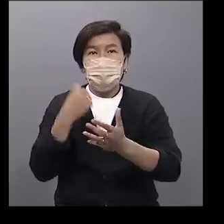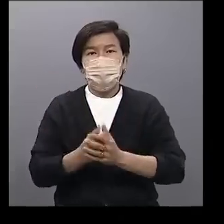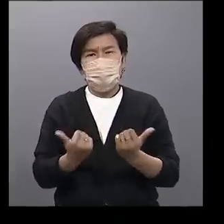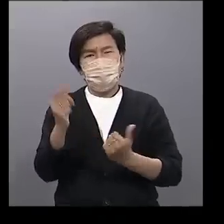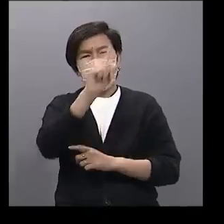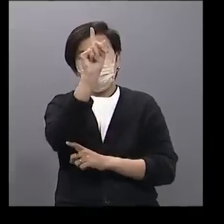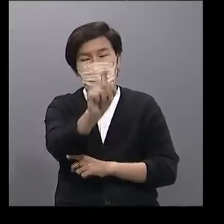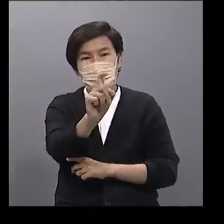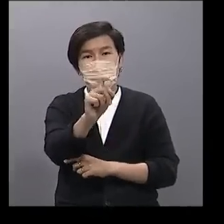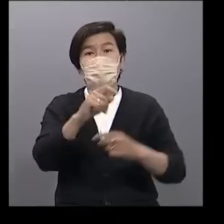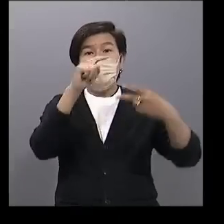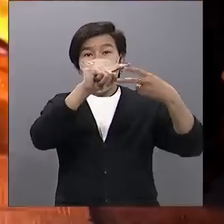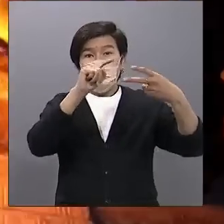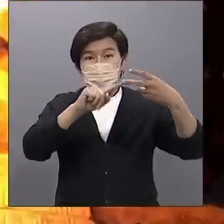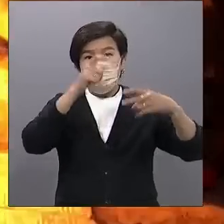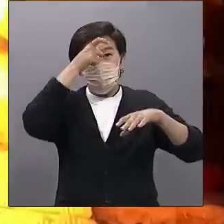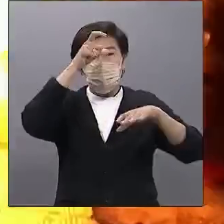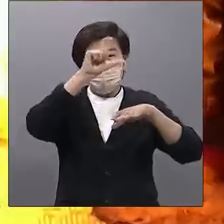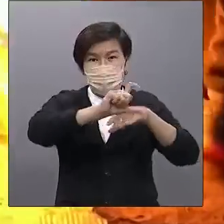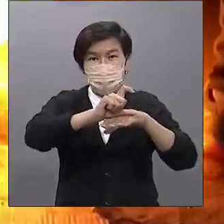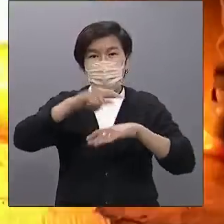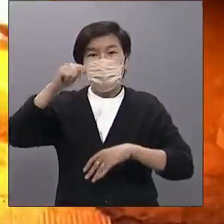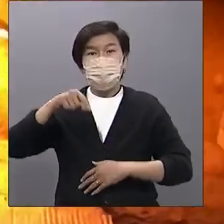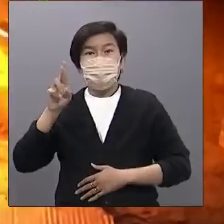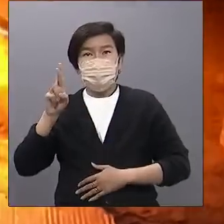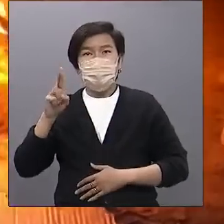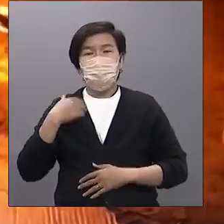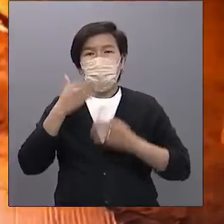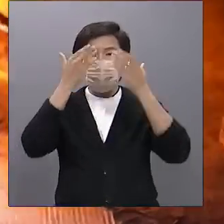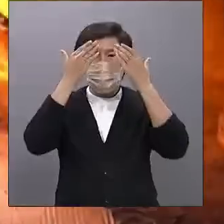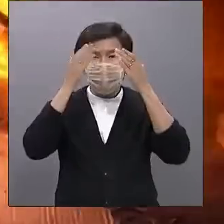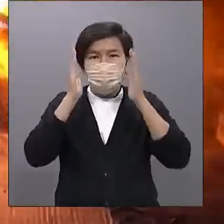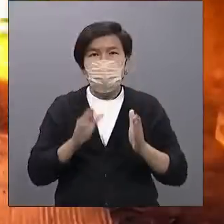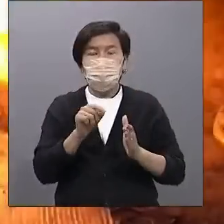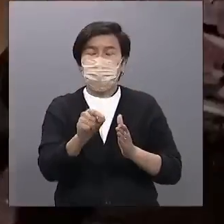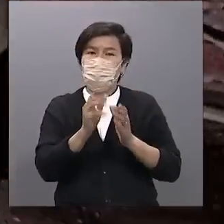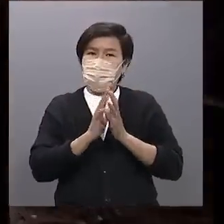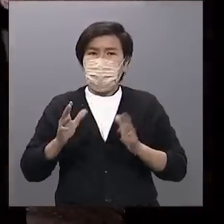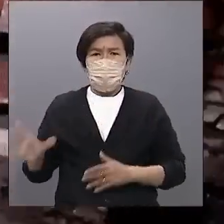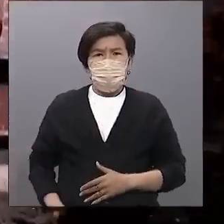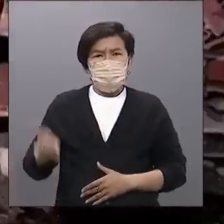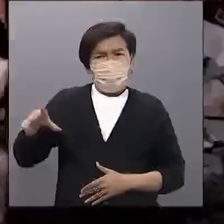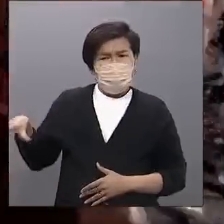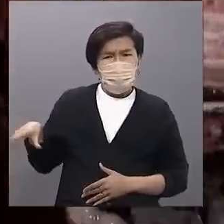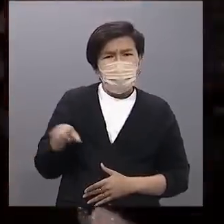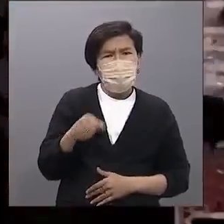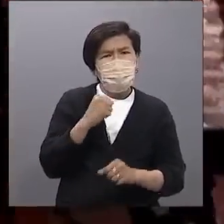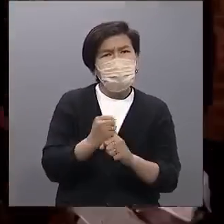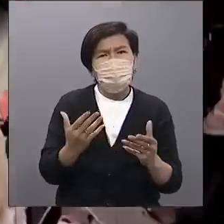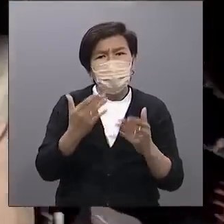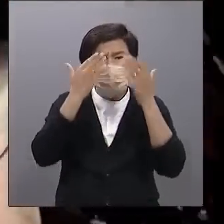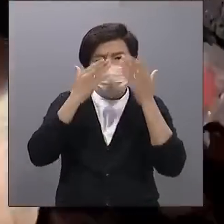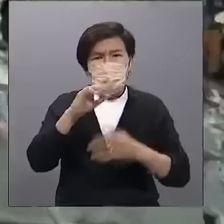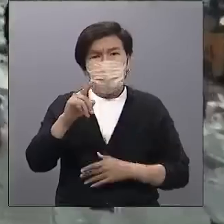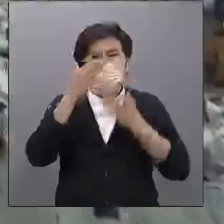และตุรกีเป็นประเทศที่มีชาวมุสลิมอาศัยอยู่มากนะคะทำไมถึงนำเอาสุนัขกู้ภัยไปใช้งานได้ค่ะเมื่อตรวจสอบข้อมูล